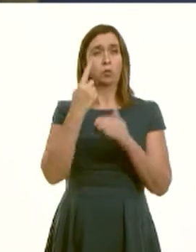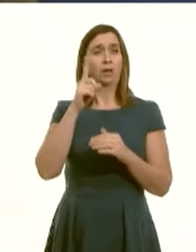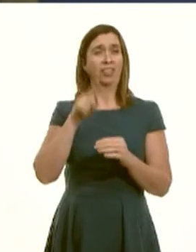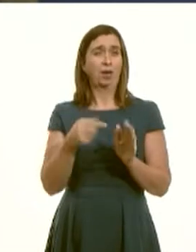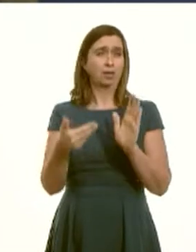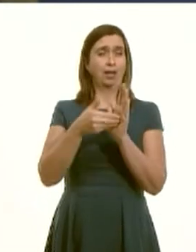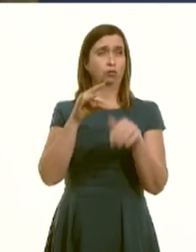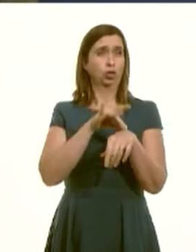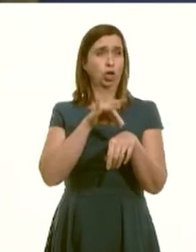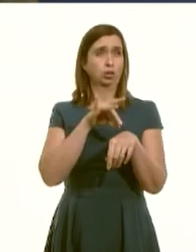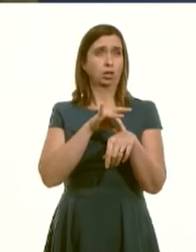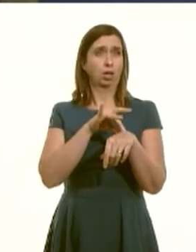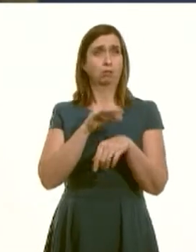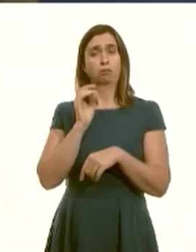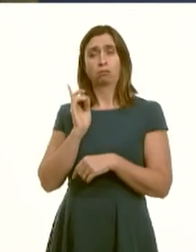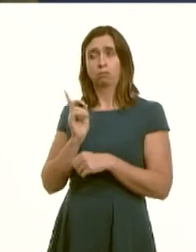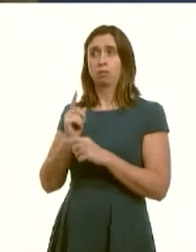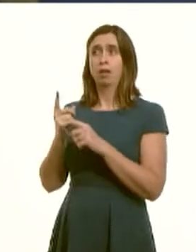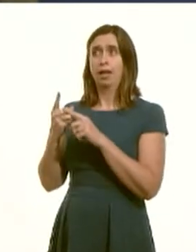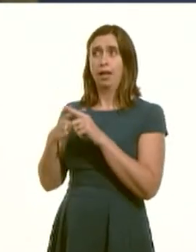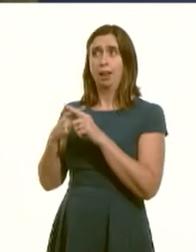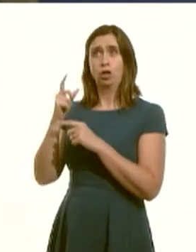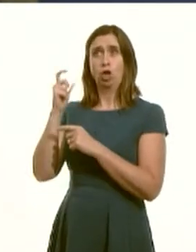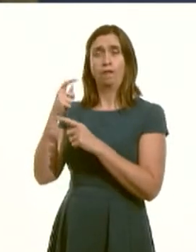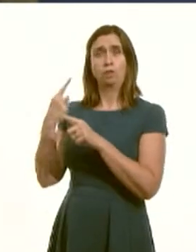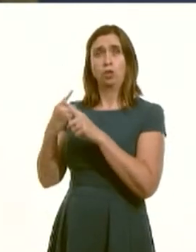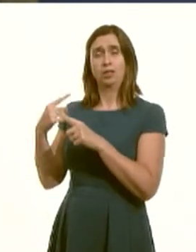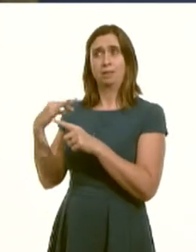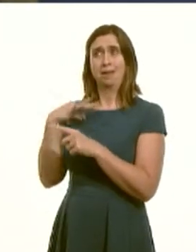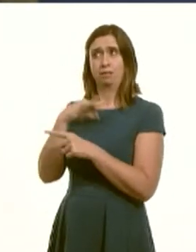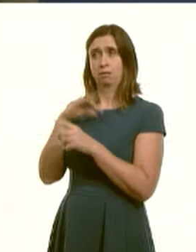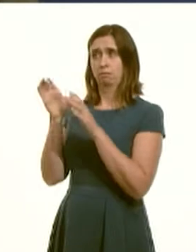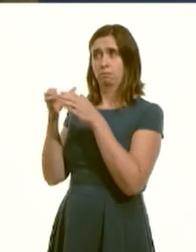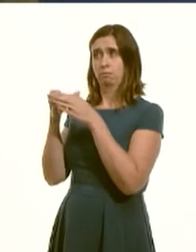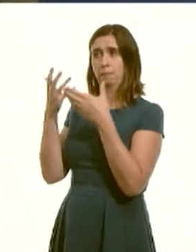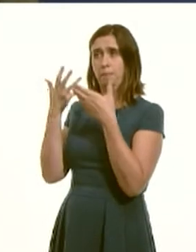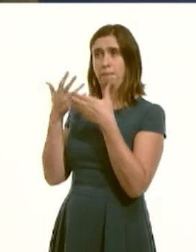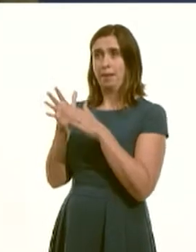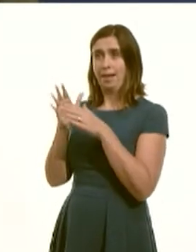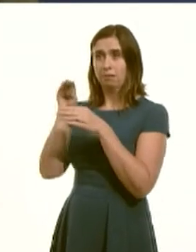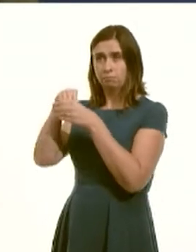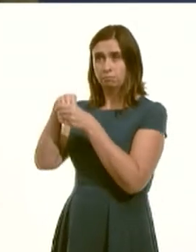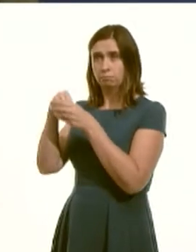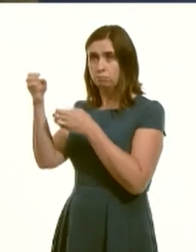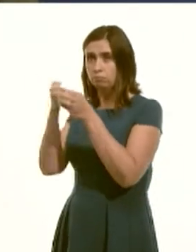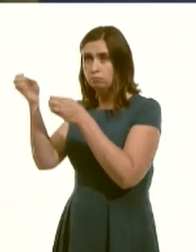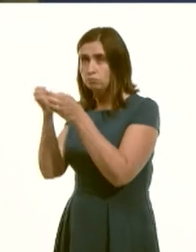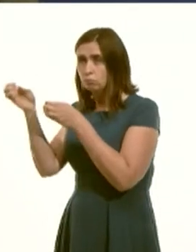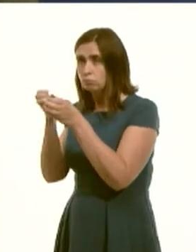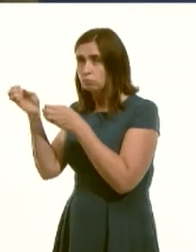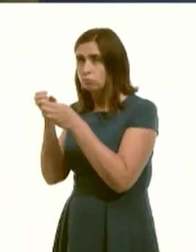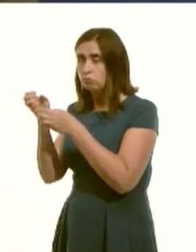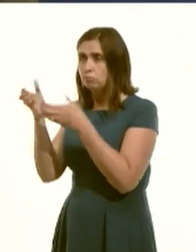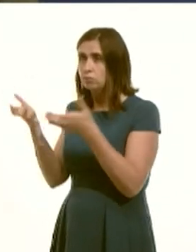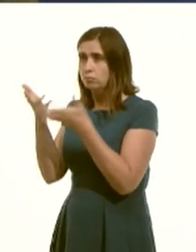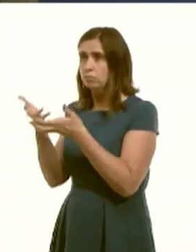mae'r coleg meddyginiaeth Brys wedi bod yn rhan o ymgyrch recrwtio benodol er mwyn wneud yn siŵr bod digon o gofal Brys I gael